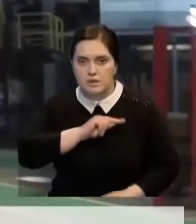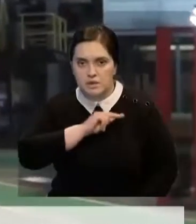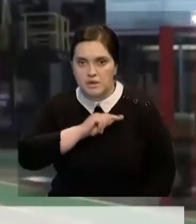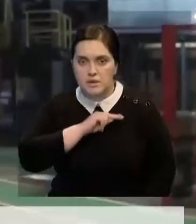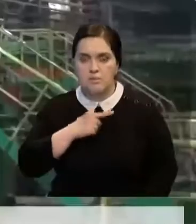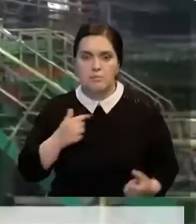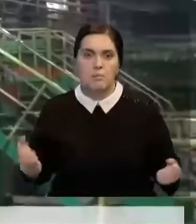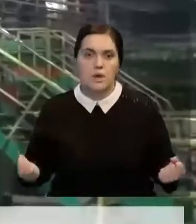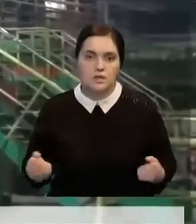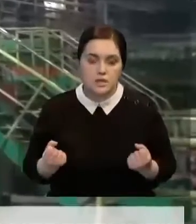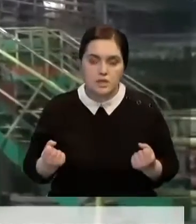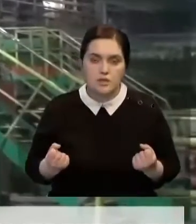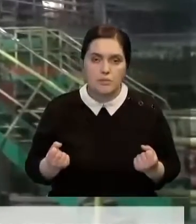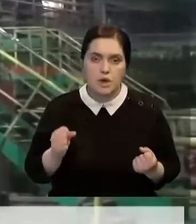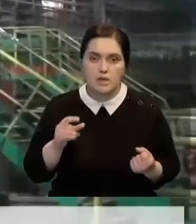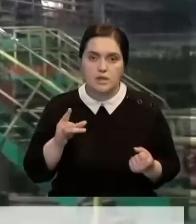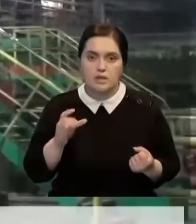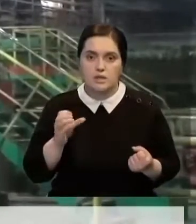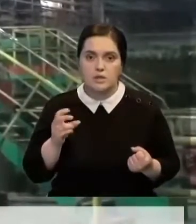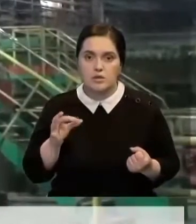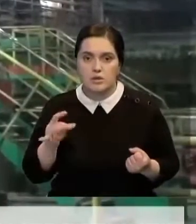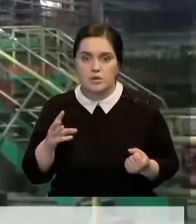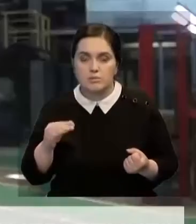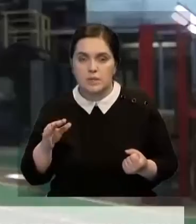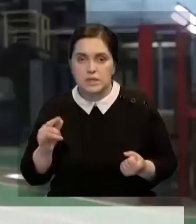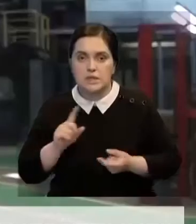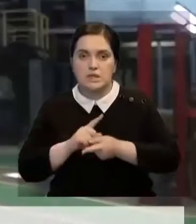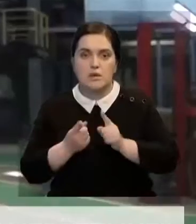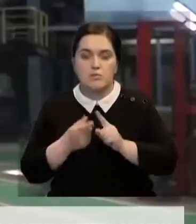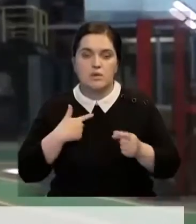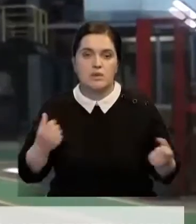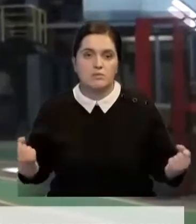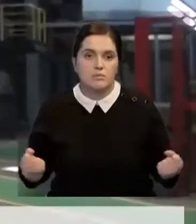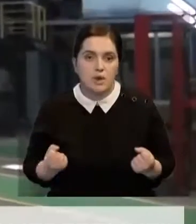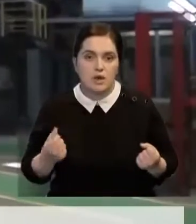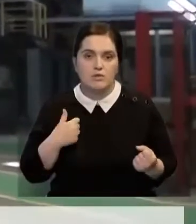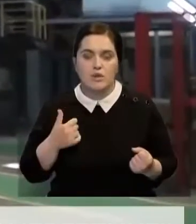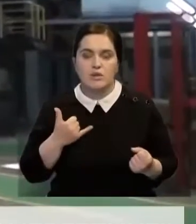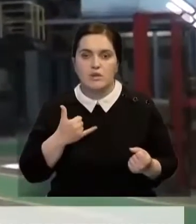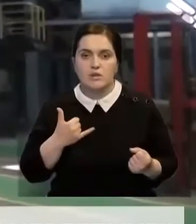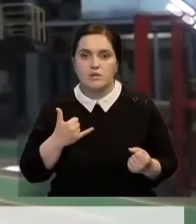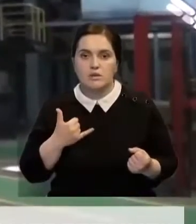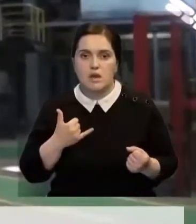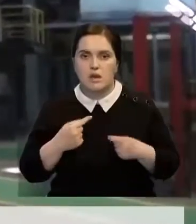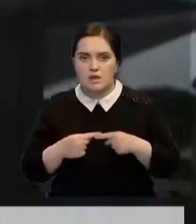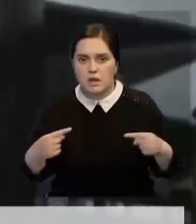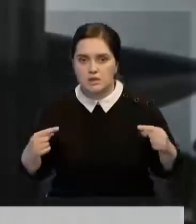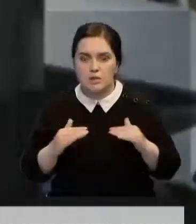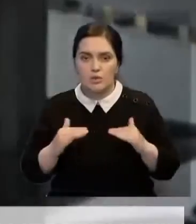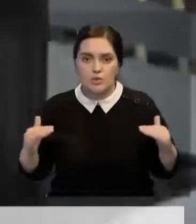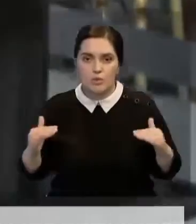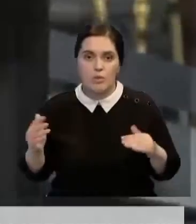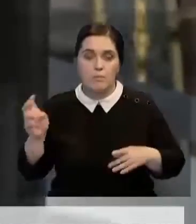мы поддерживаем армета и наоборот нас поддерживаю у нас здоровый диалог на разных уровнях